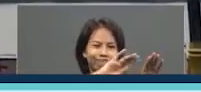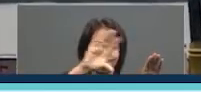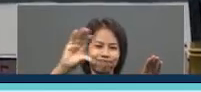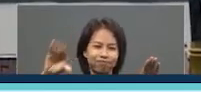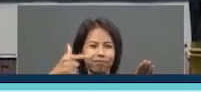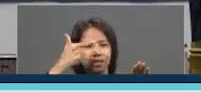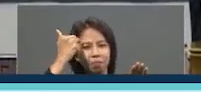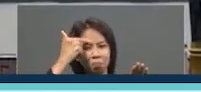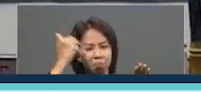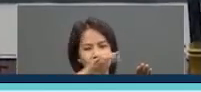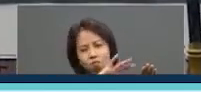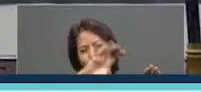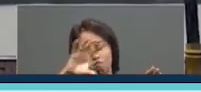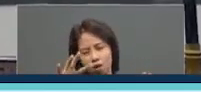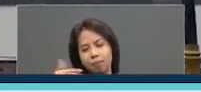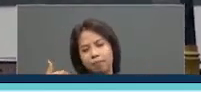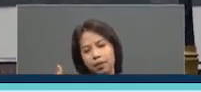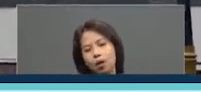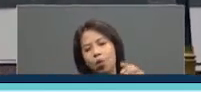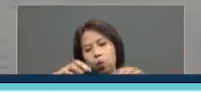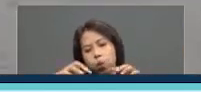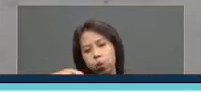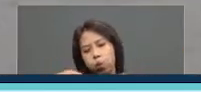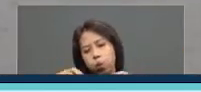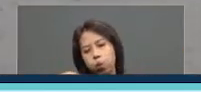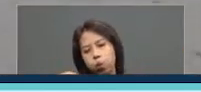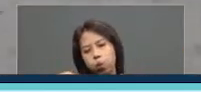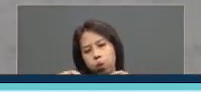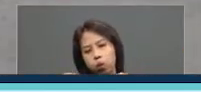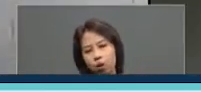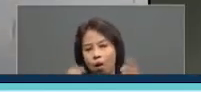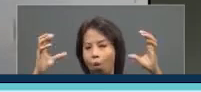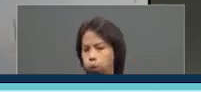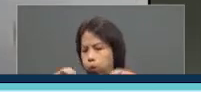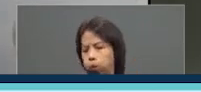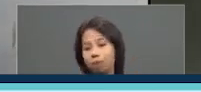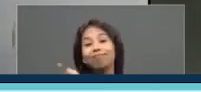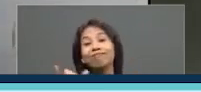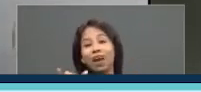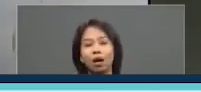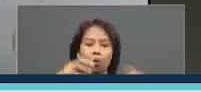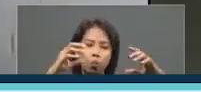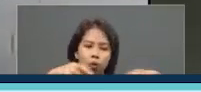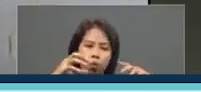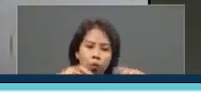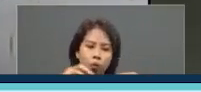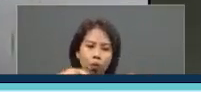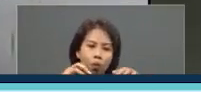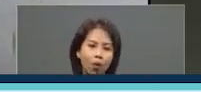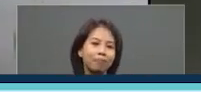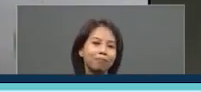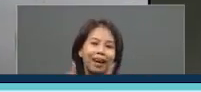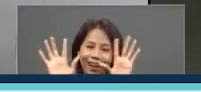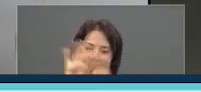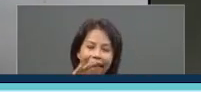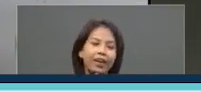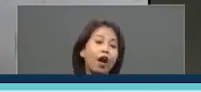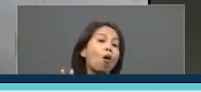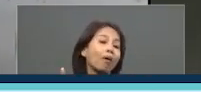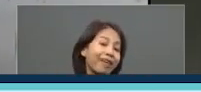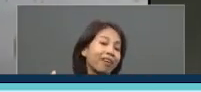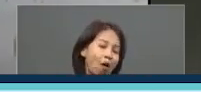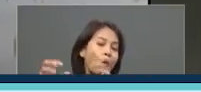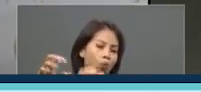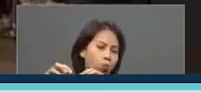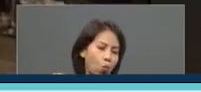แต่บัดนี้ถึง30กันยายนนี้นอกจากนี้ยังร่วมกับสภาวิศวกรสำรวจความเสียหายของอาคารบ้าน